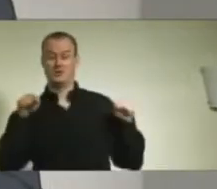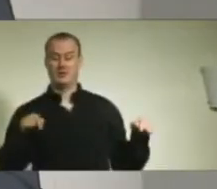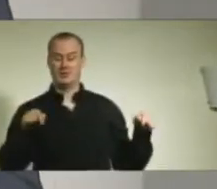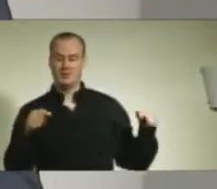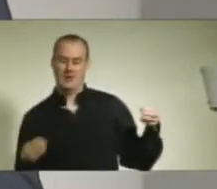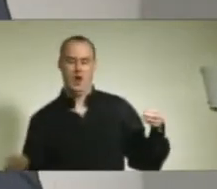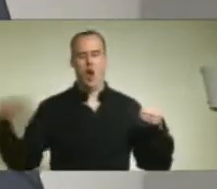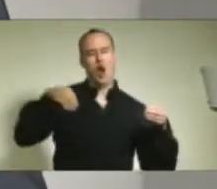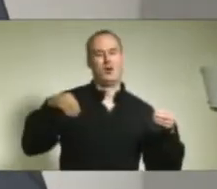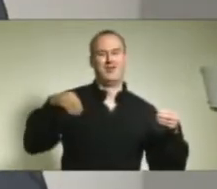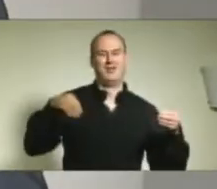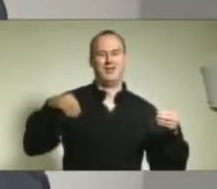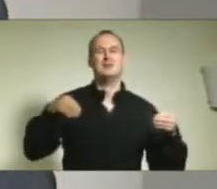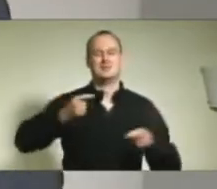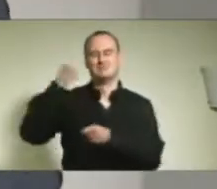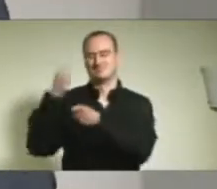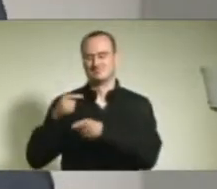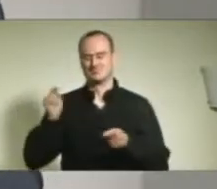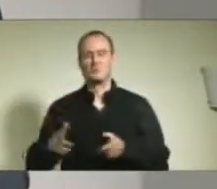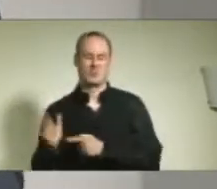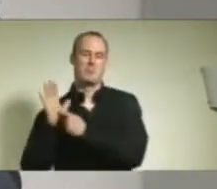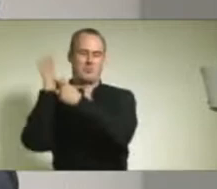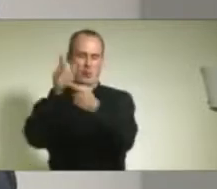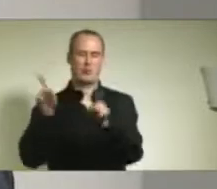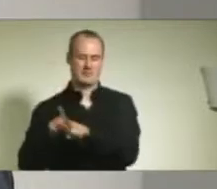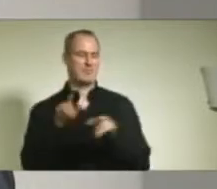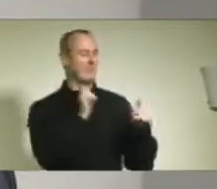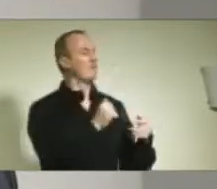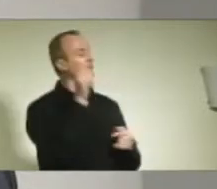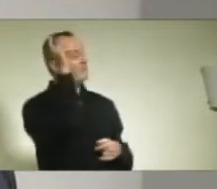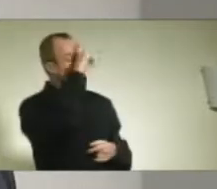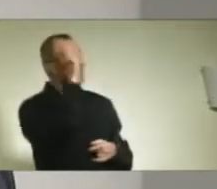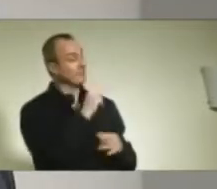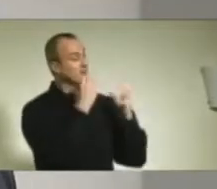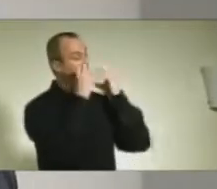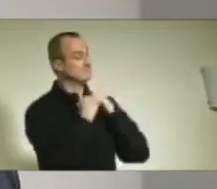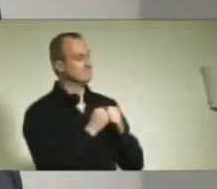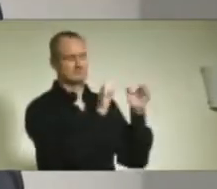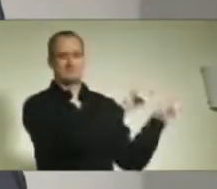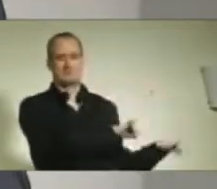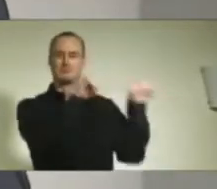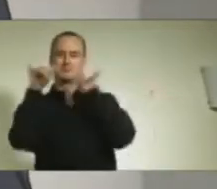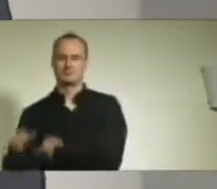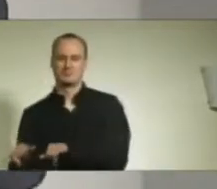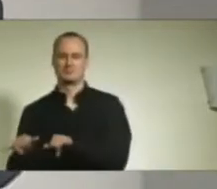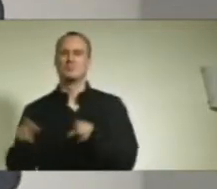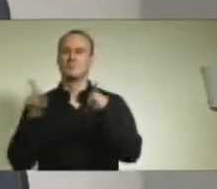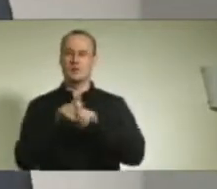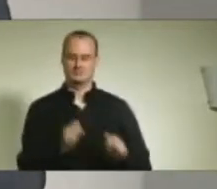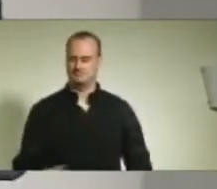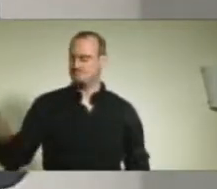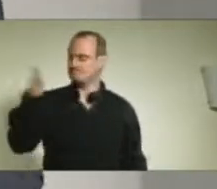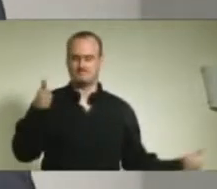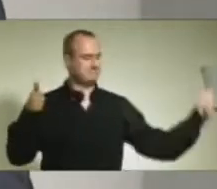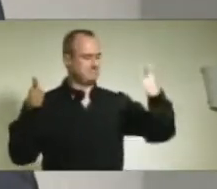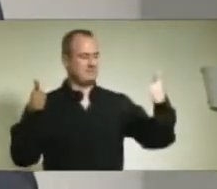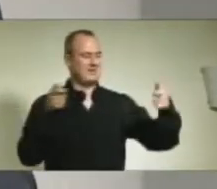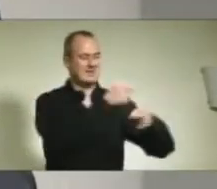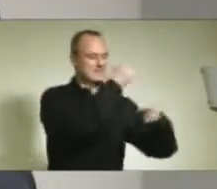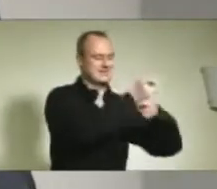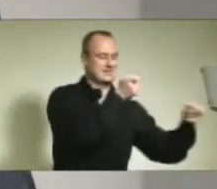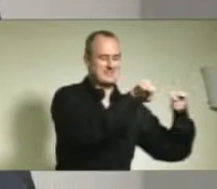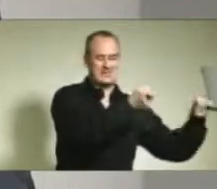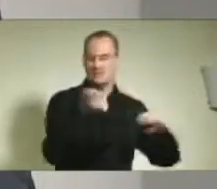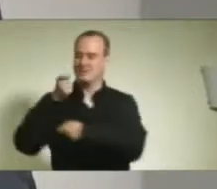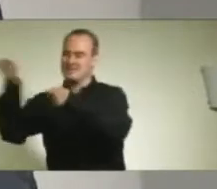Je pense que ça a démontré cet aspect-là, mais en même temps, on voit aussi comment les directions agissent. Ils servent de ces situations-là